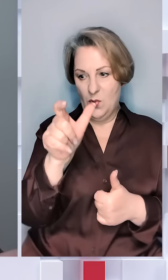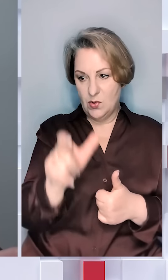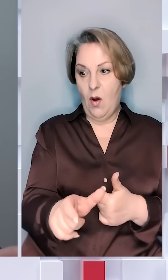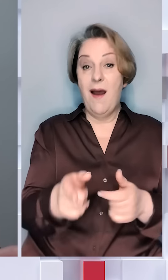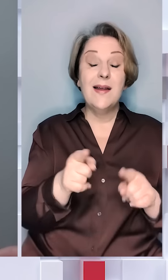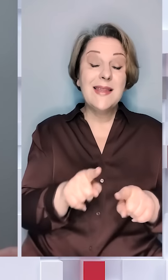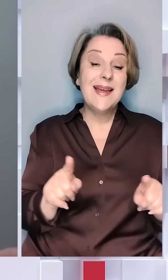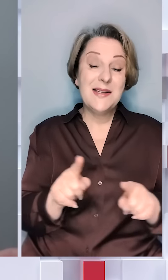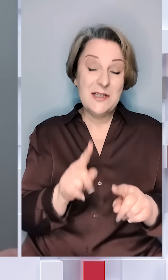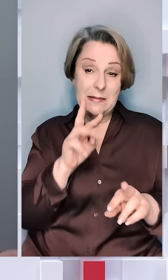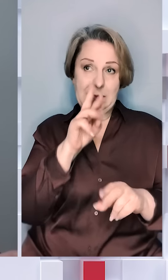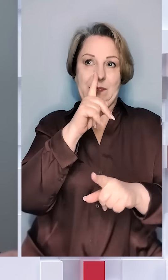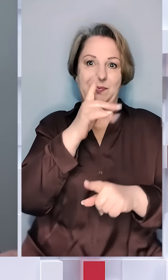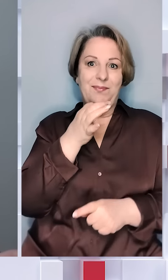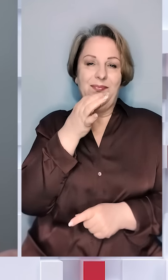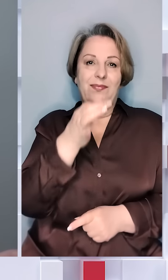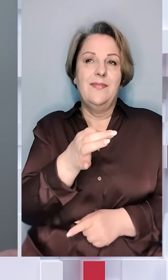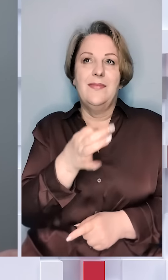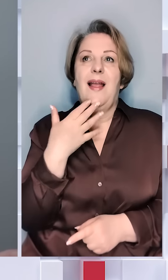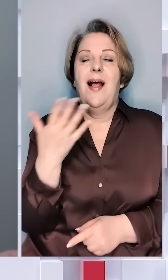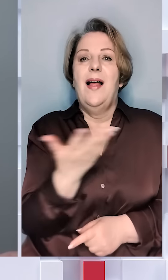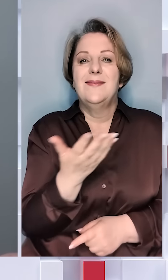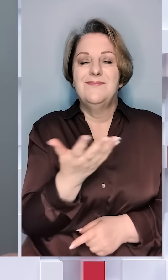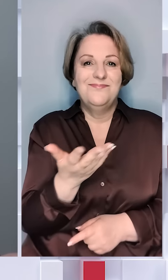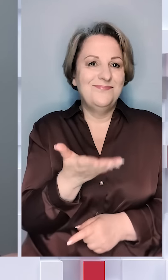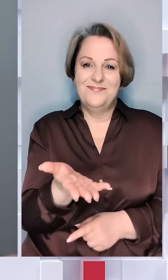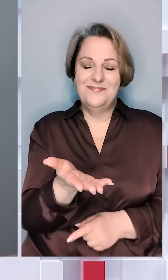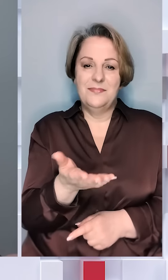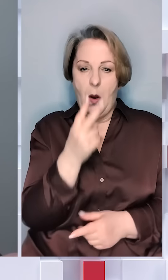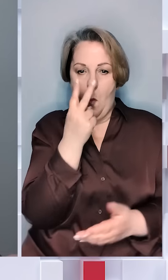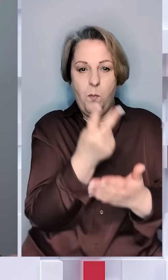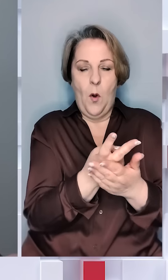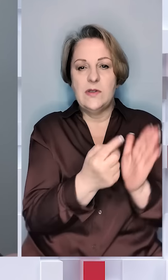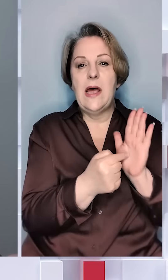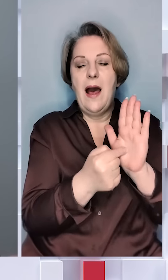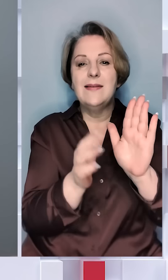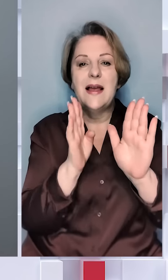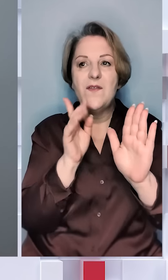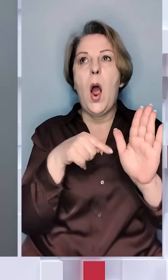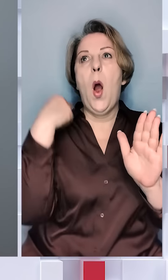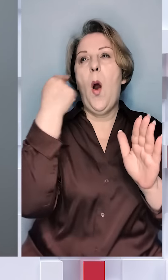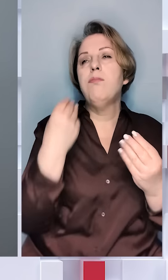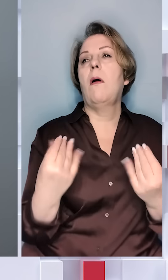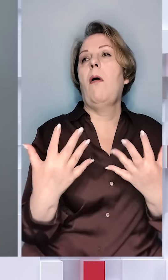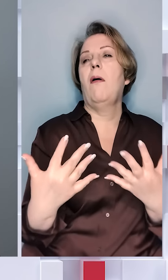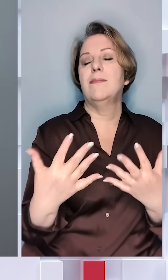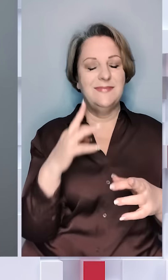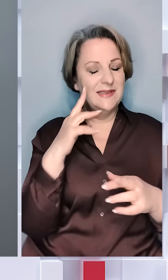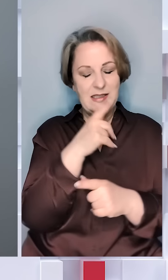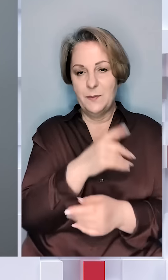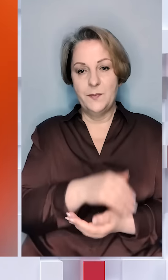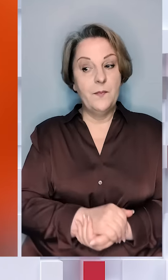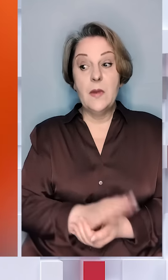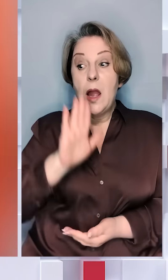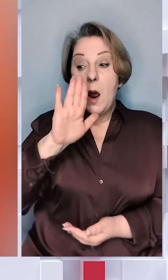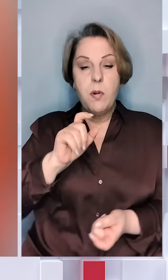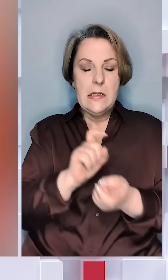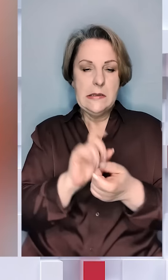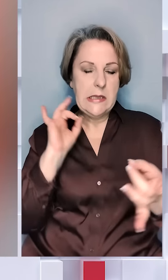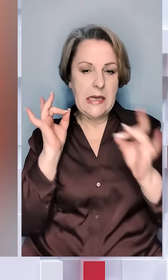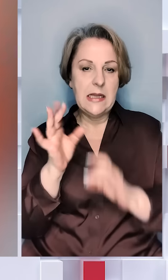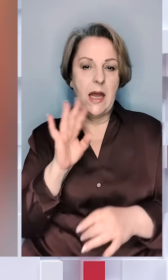людиною. І те, що сказали і висвітлили її в такому образі, це несправедливо. Вже